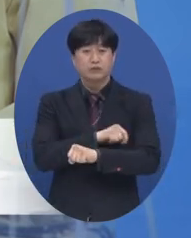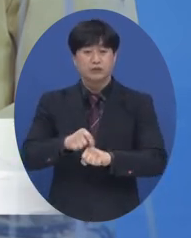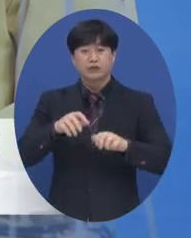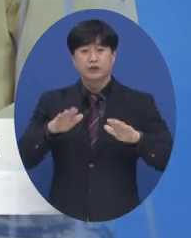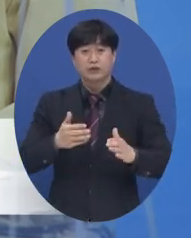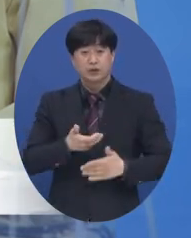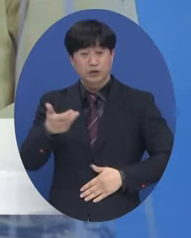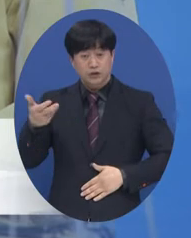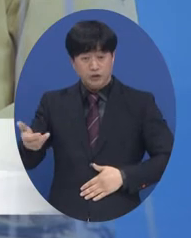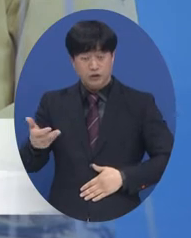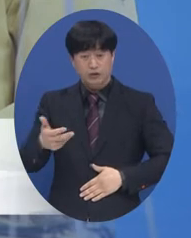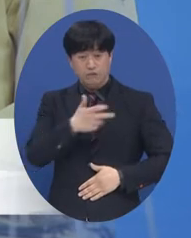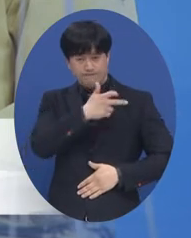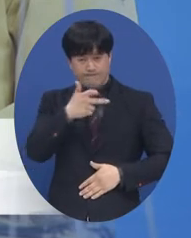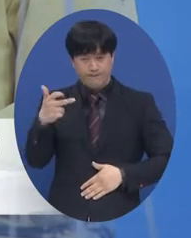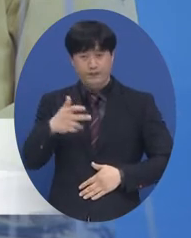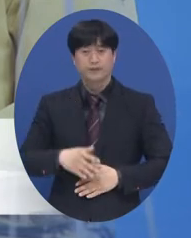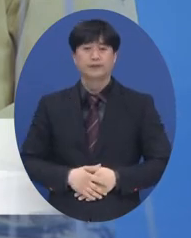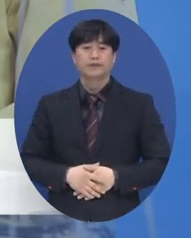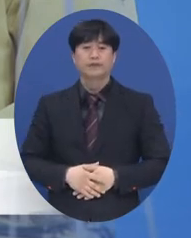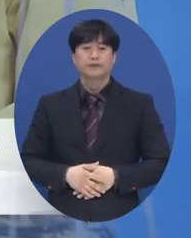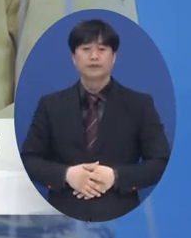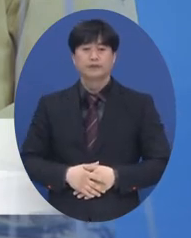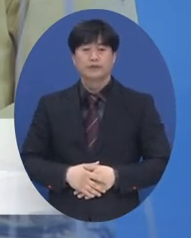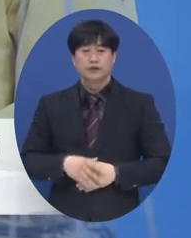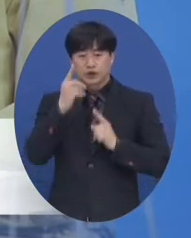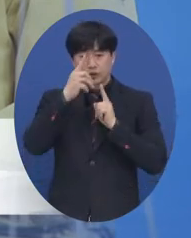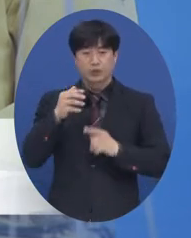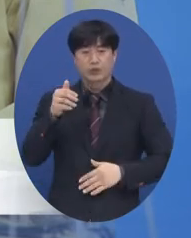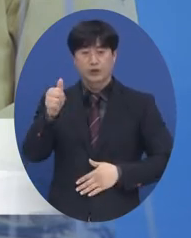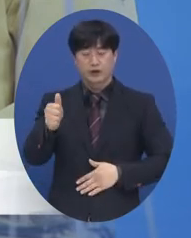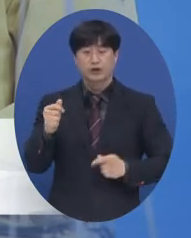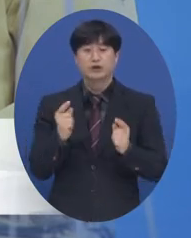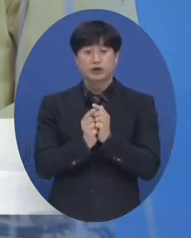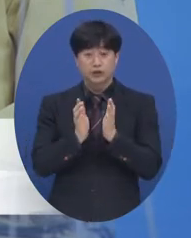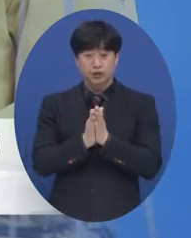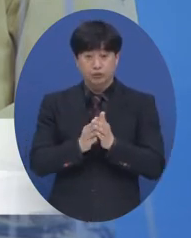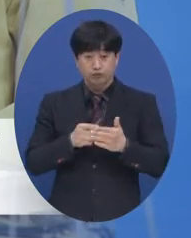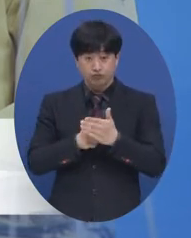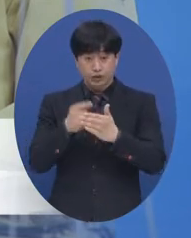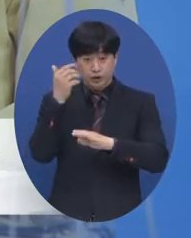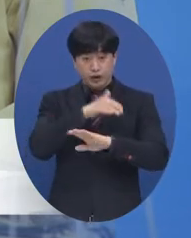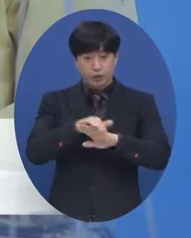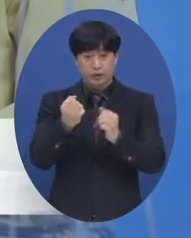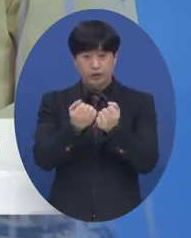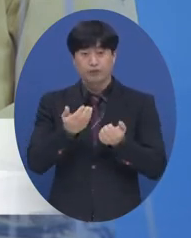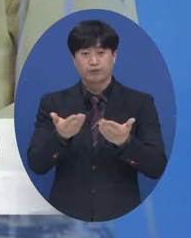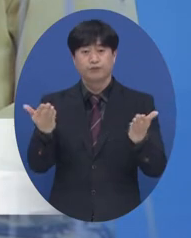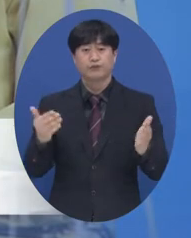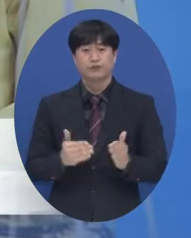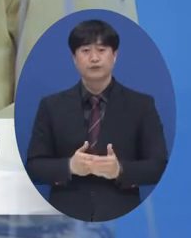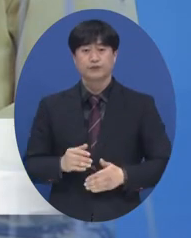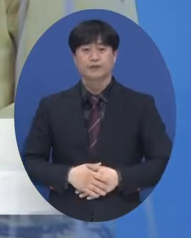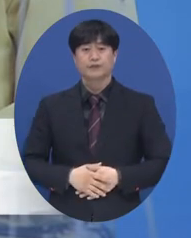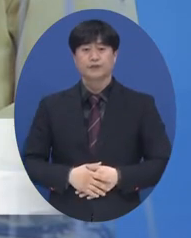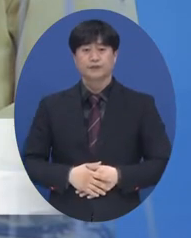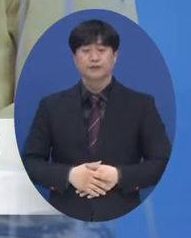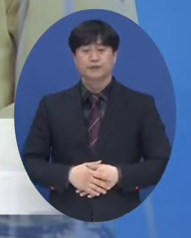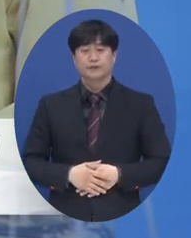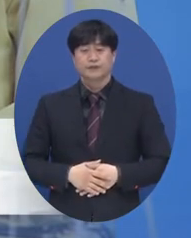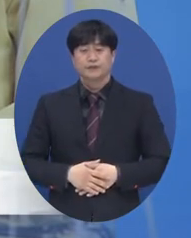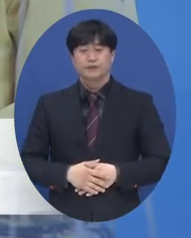특히 이번 이전 규모는 꽤 큽니다. 이재명 경기도지사가 직접 추진 계획을 설명했습니다.